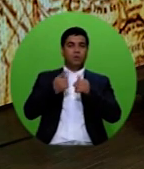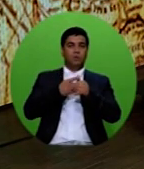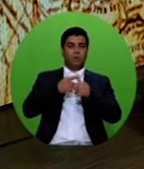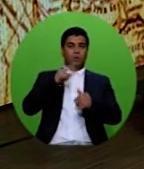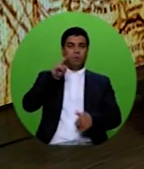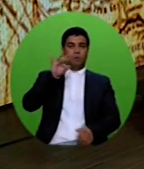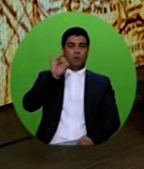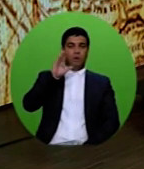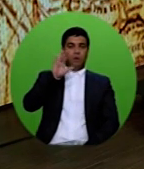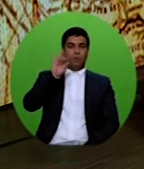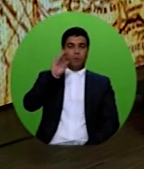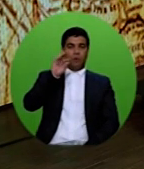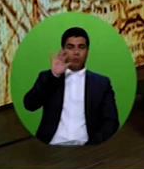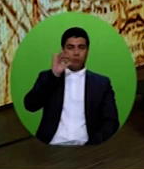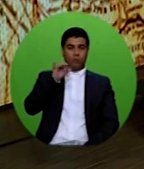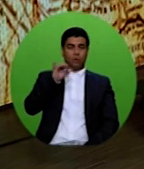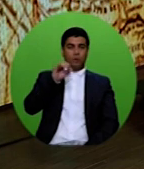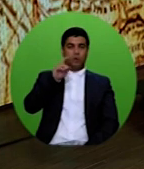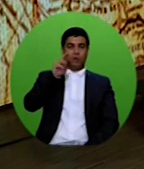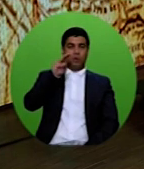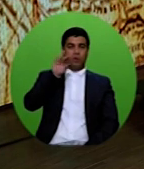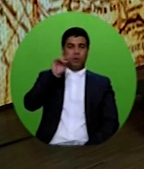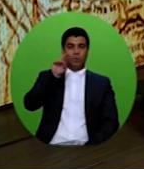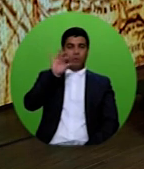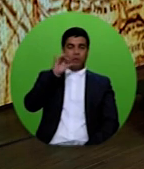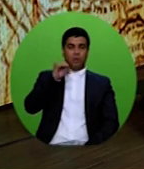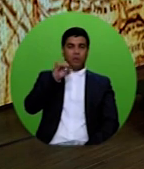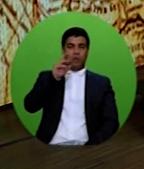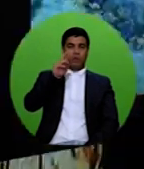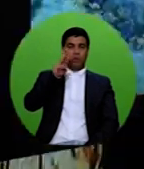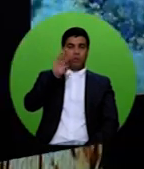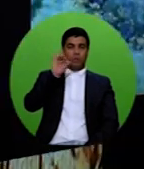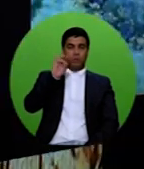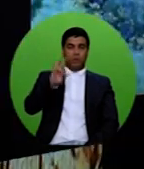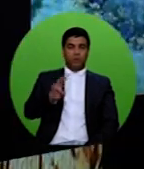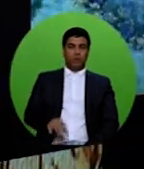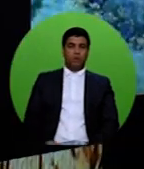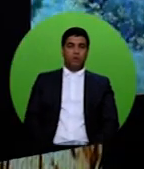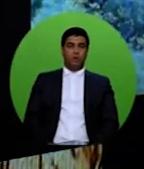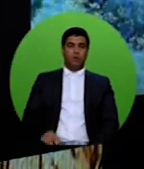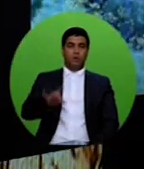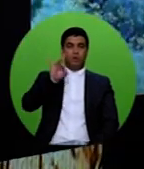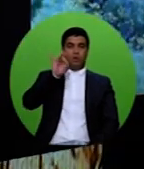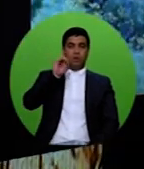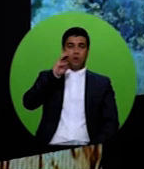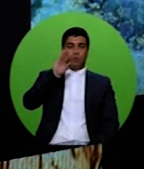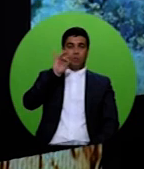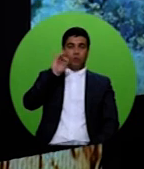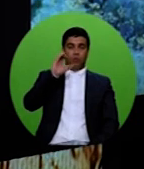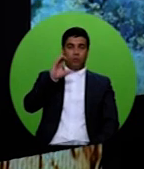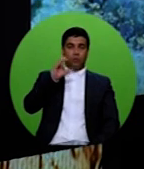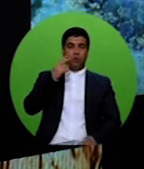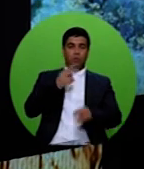пырей ползучий, полынь, типчак, дикий ячмень и эремурус. Эремурус, ребята, вы видели, это